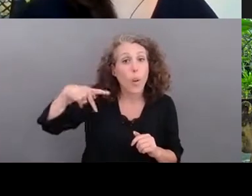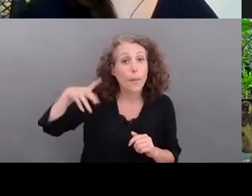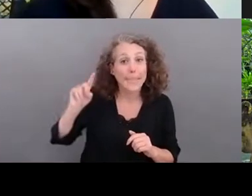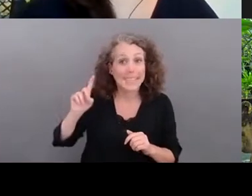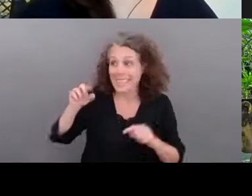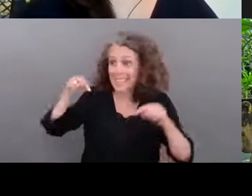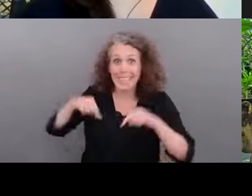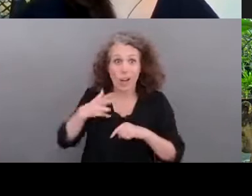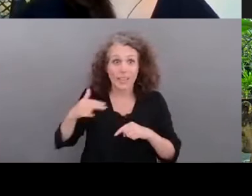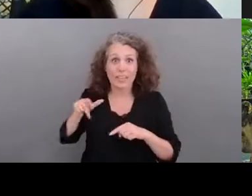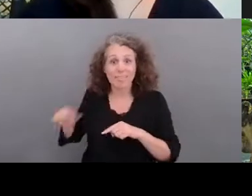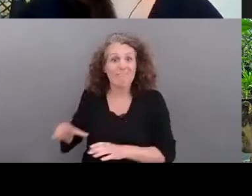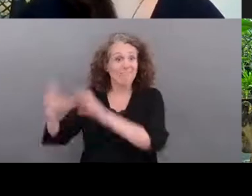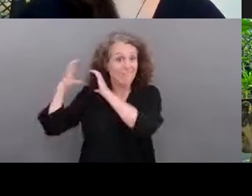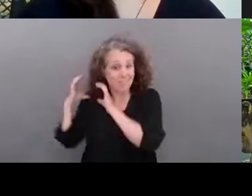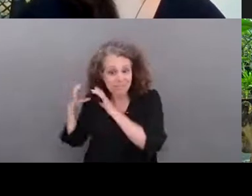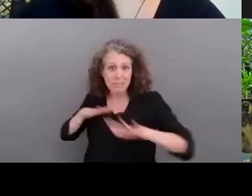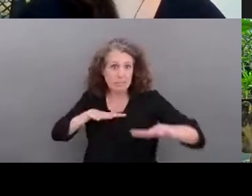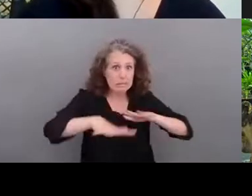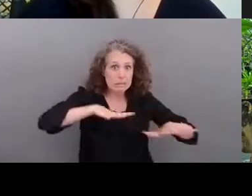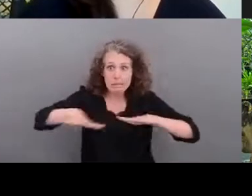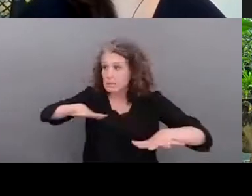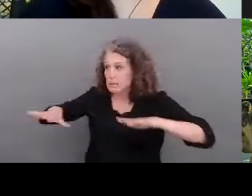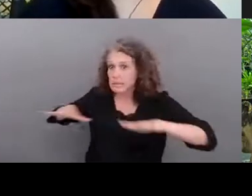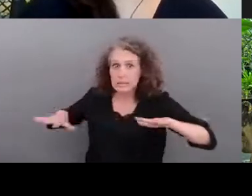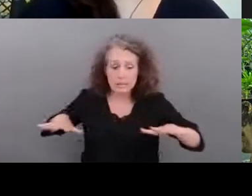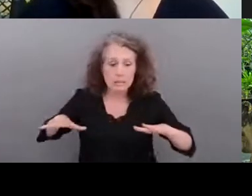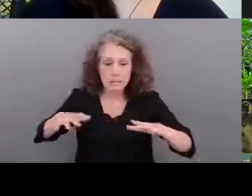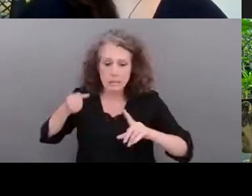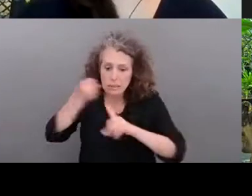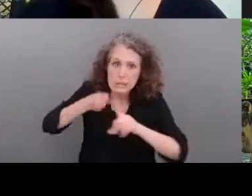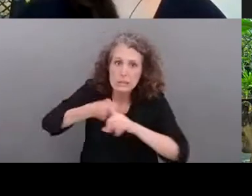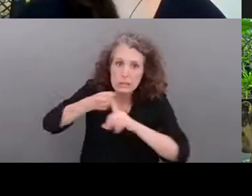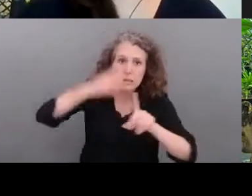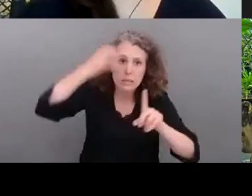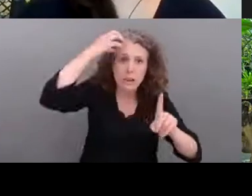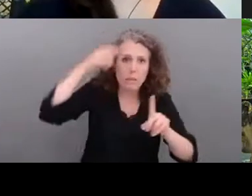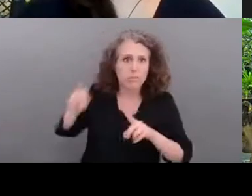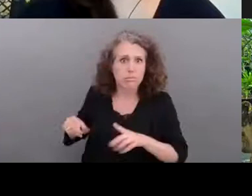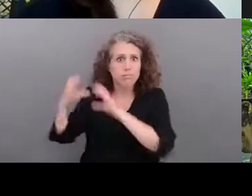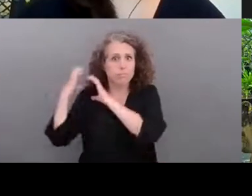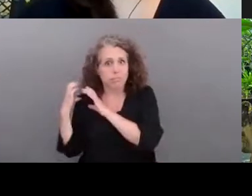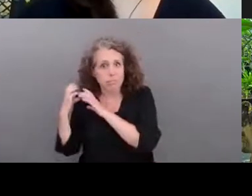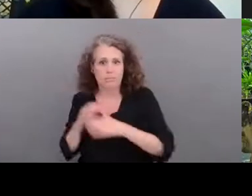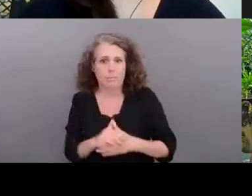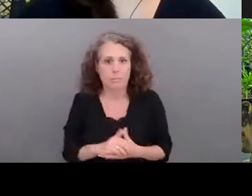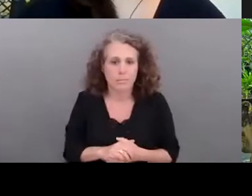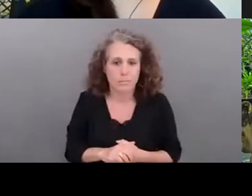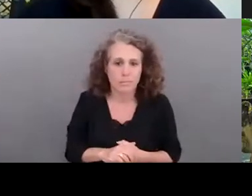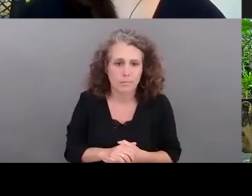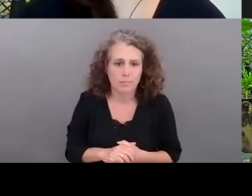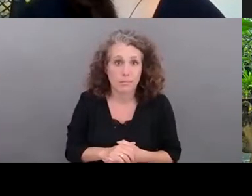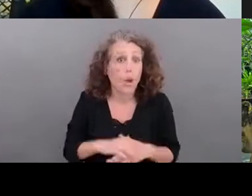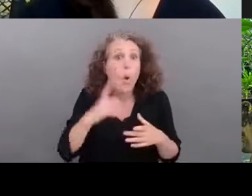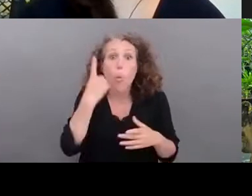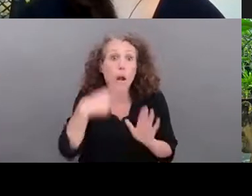Toujours est-il, nous avons mené des activités pour lutter contre la COVID et nous avons également mené des activités de plaidoyer auprès du gouvernement.